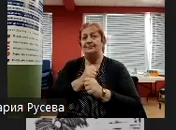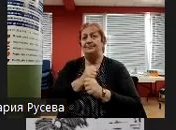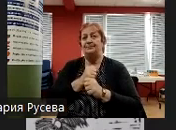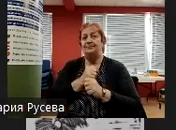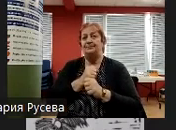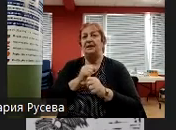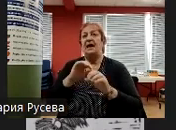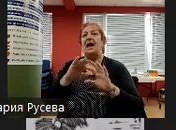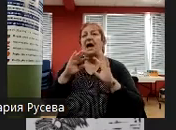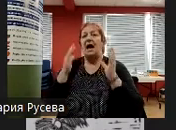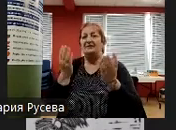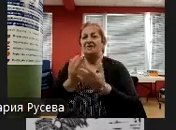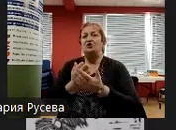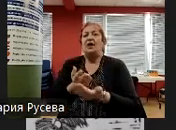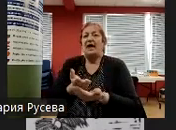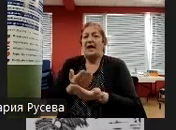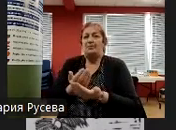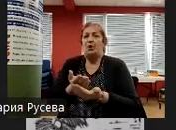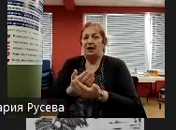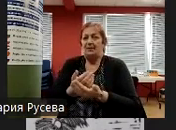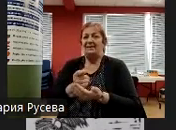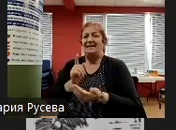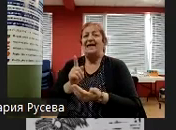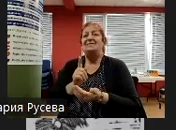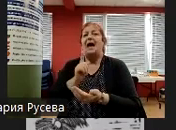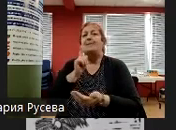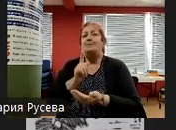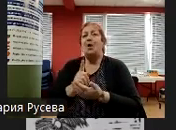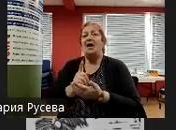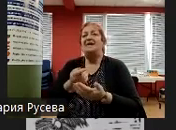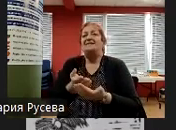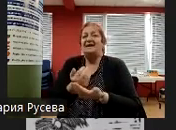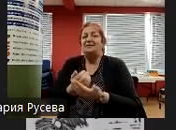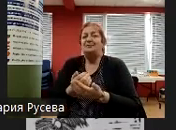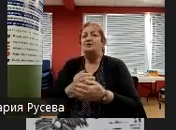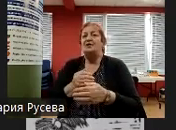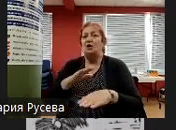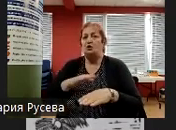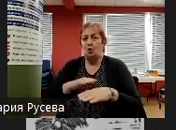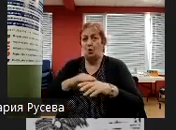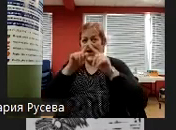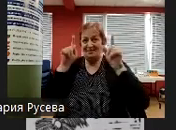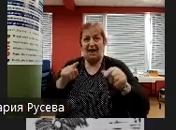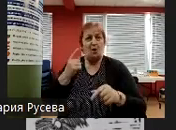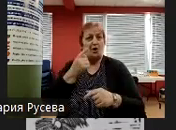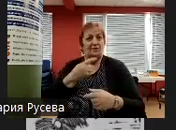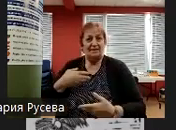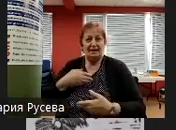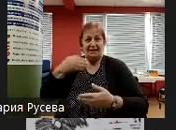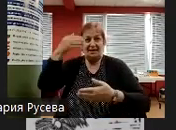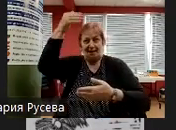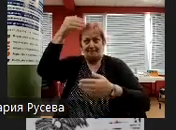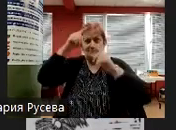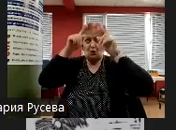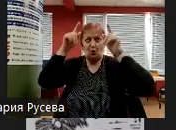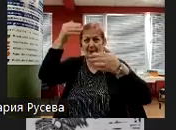Значи всички потребители да могат да използват документа, ако един иска да го плъзне надолу,